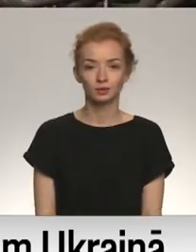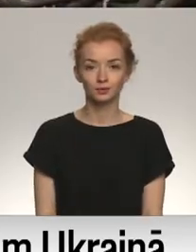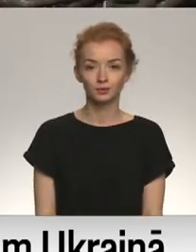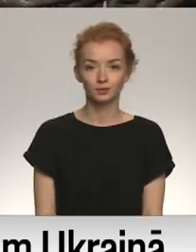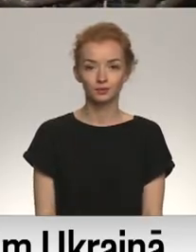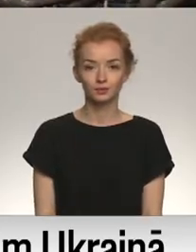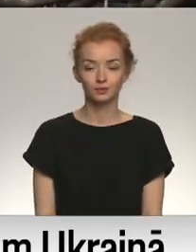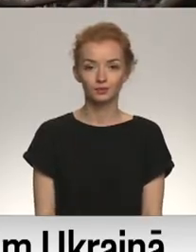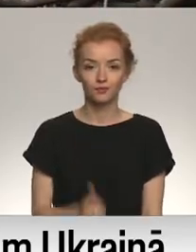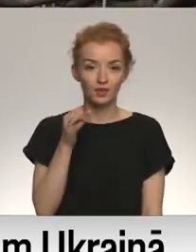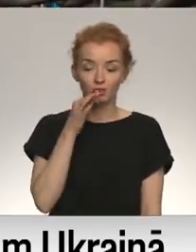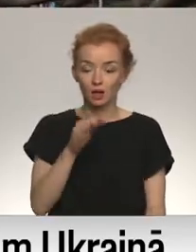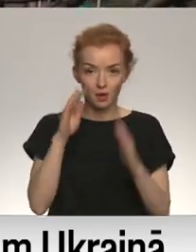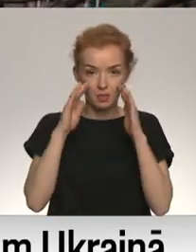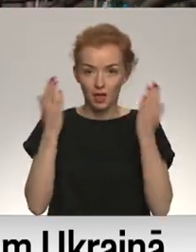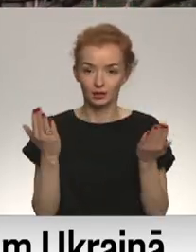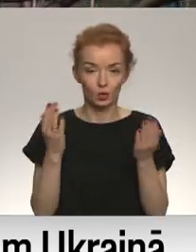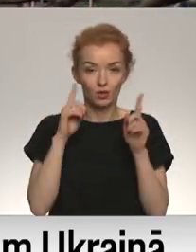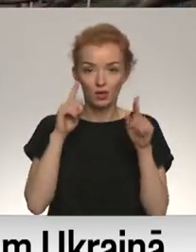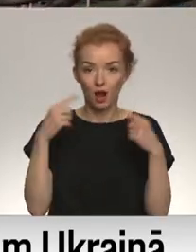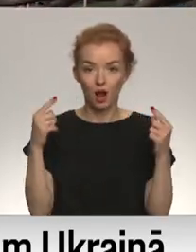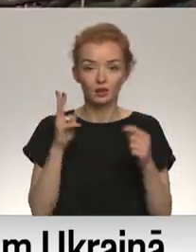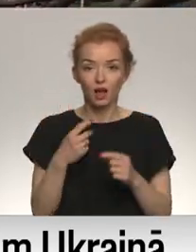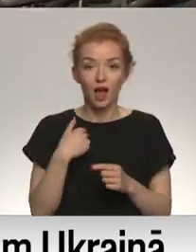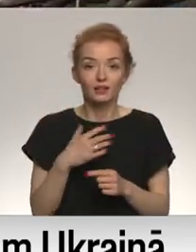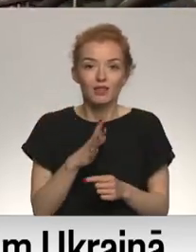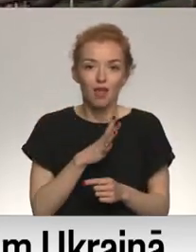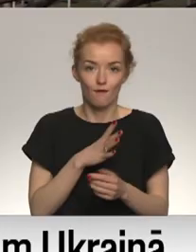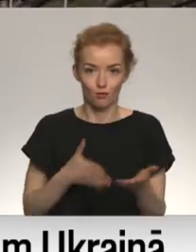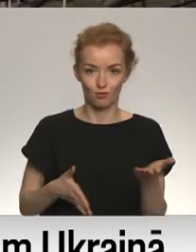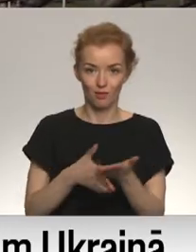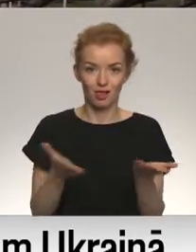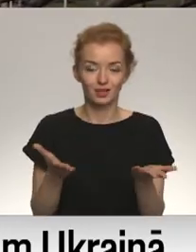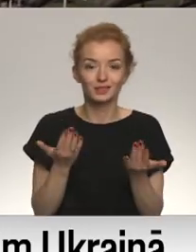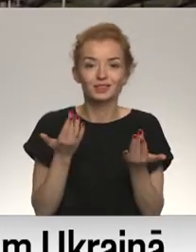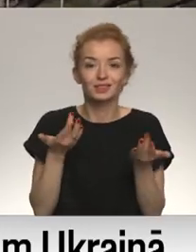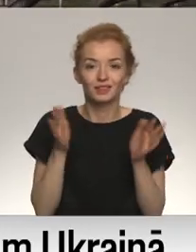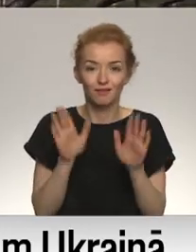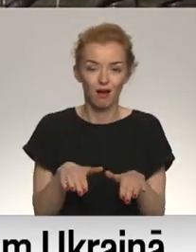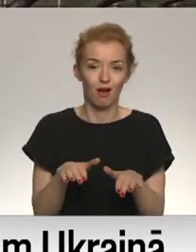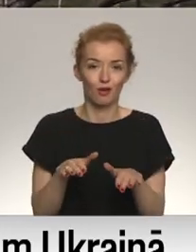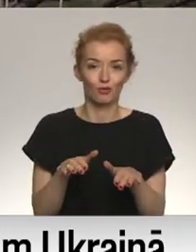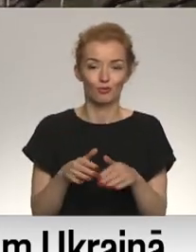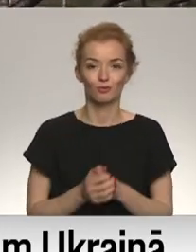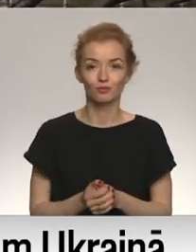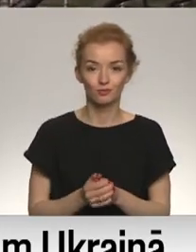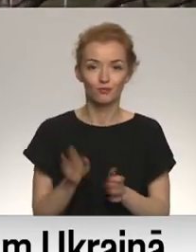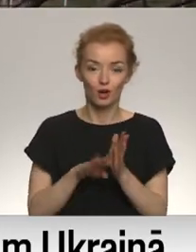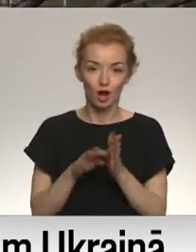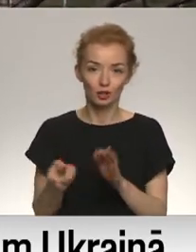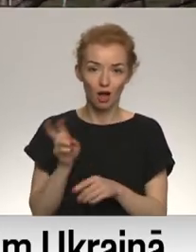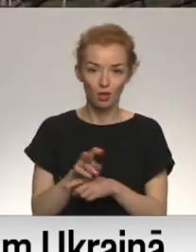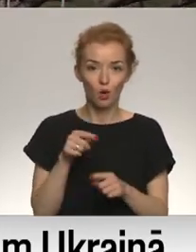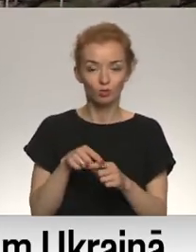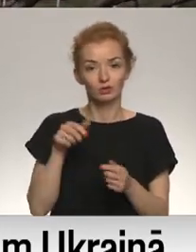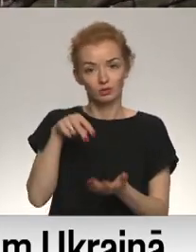Nezinu, trakākais ir tas, ka neko nevar palīdzēt. Nu, tik daudz kā, jā, kā atnākt un